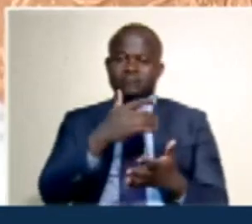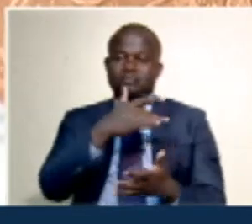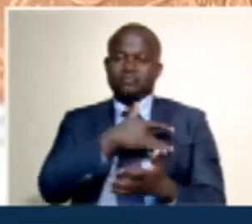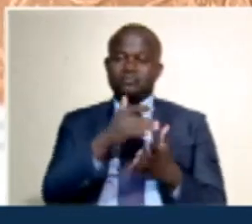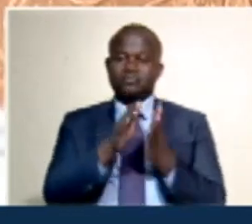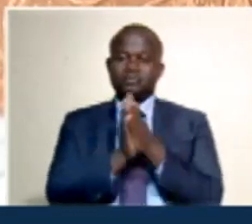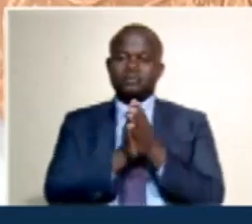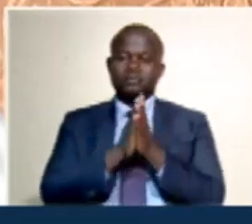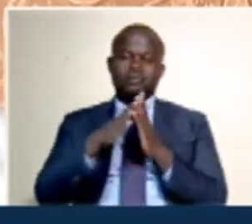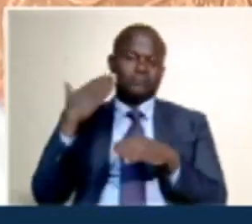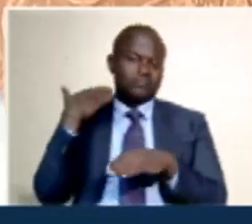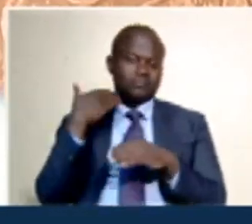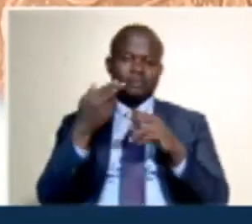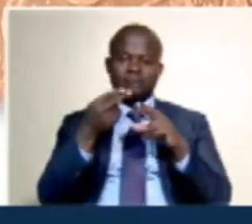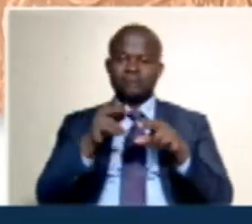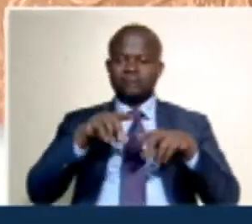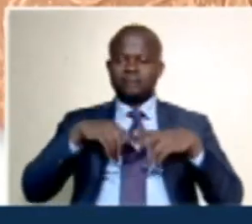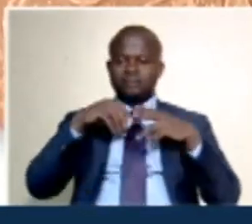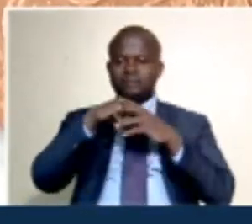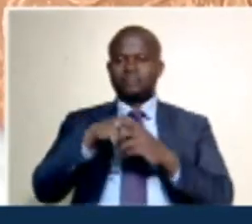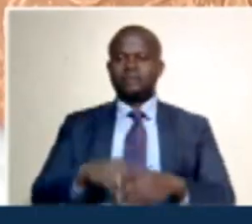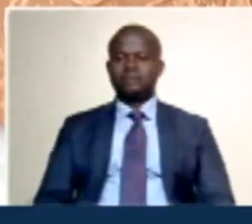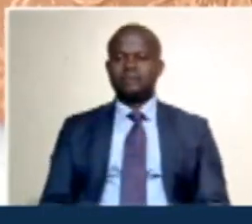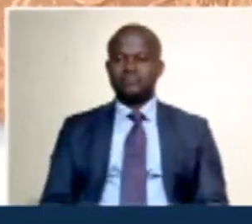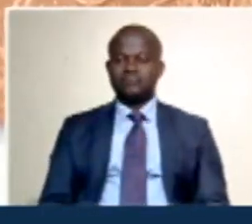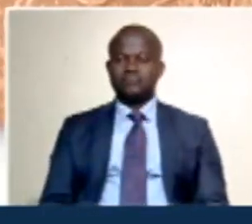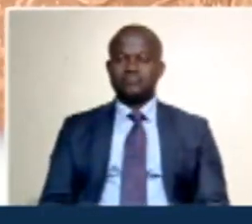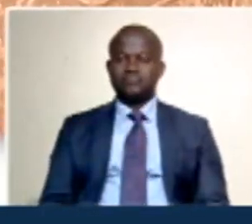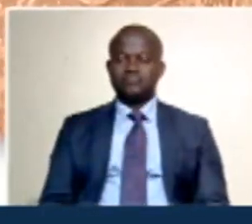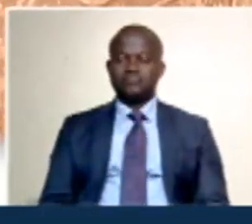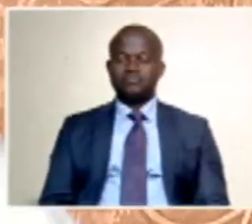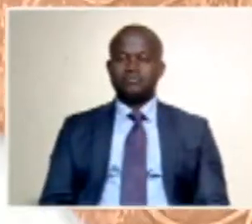n'ibikomere by'amateka ya jenoside yabayemo Calixte Kaberuka mu mujyi wa Kigali.